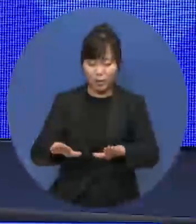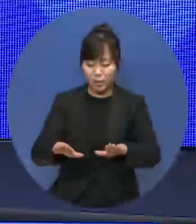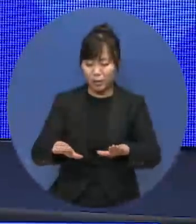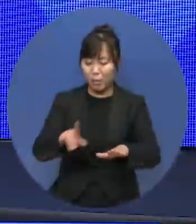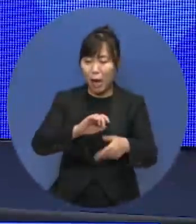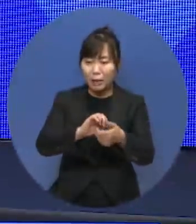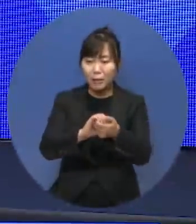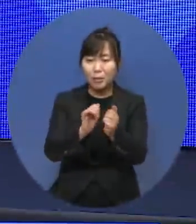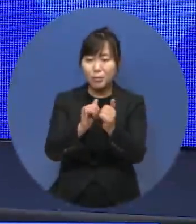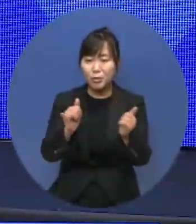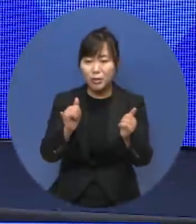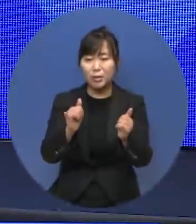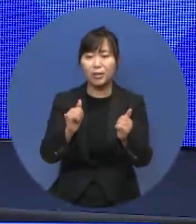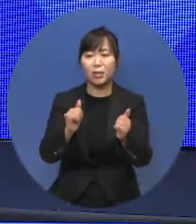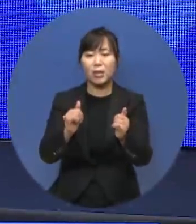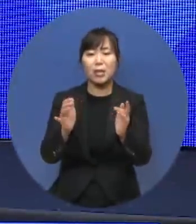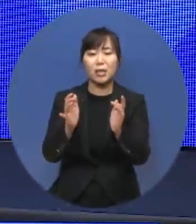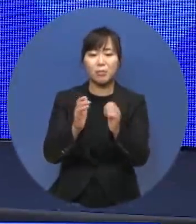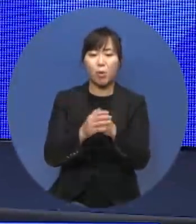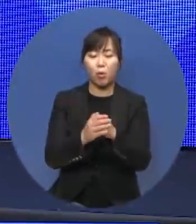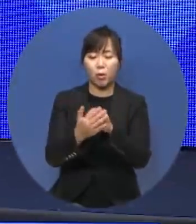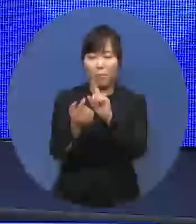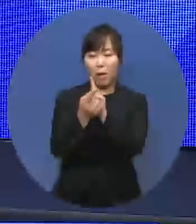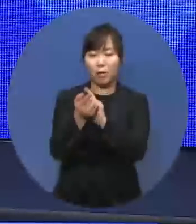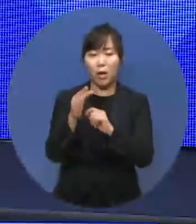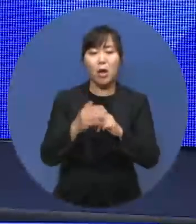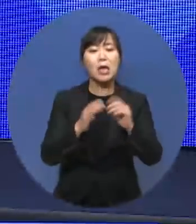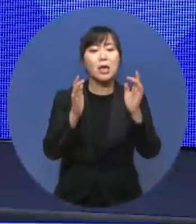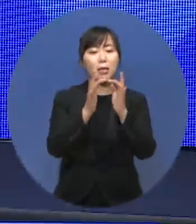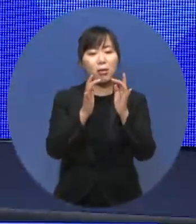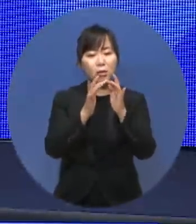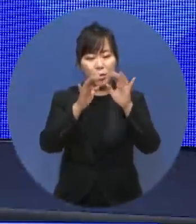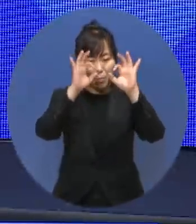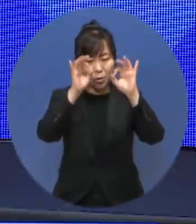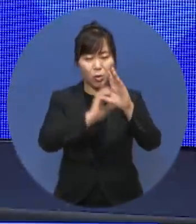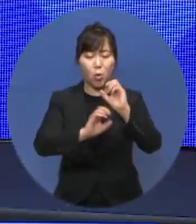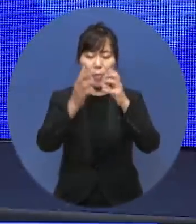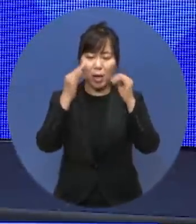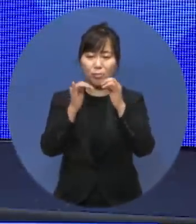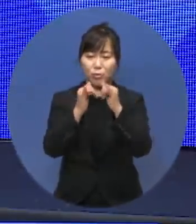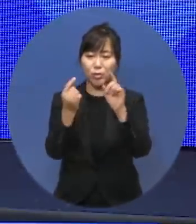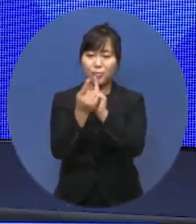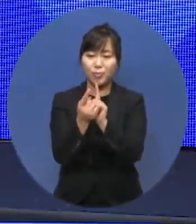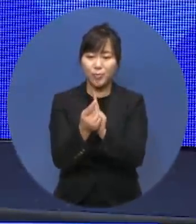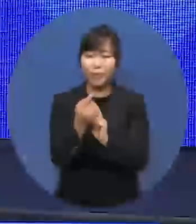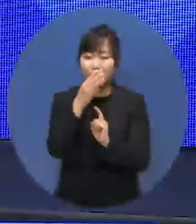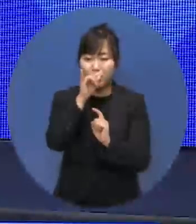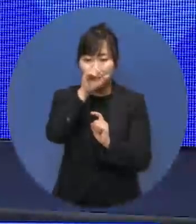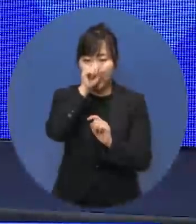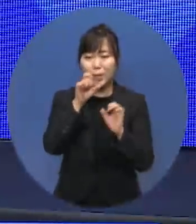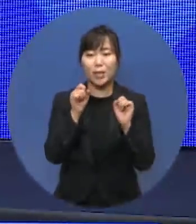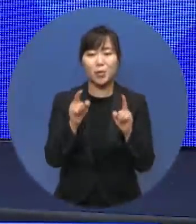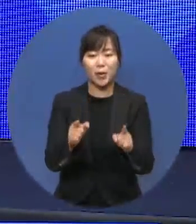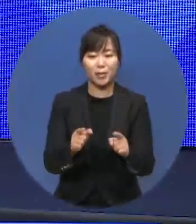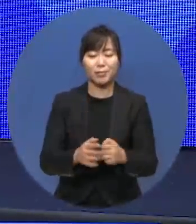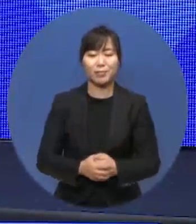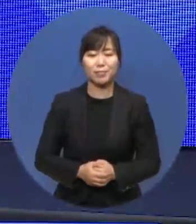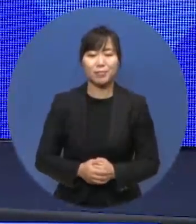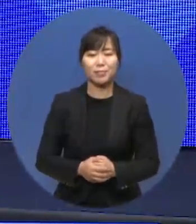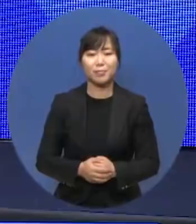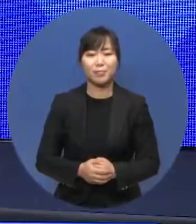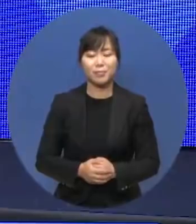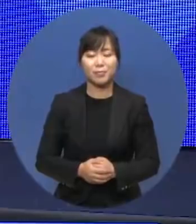한정된 분들을 만나는 오프라인 공간이었다면 온라인 공간이 되면서 더 많은 분들을 만날 수 있는 좋은 기회가 또 되긴 하더라고요.